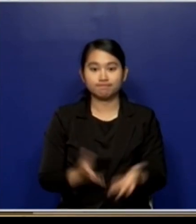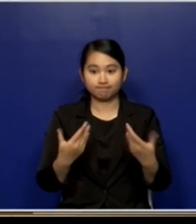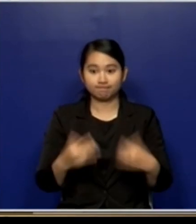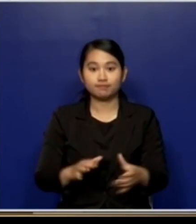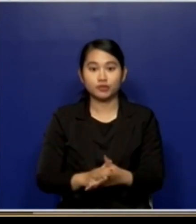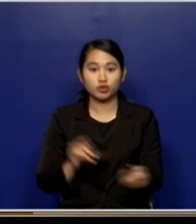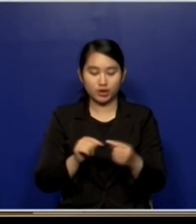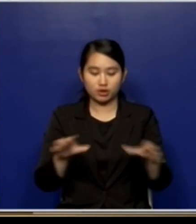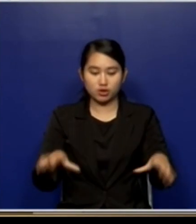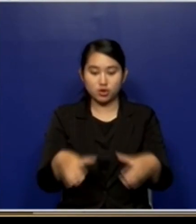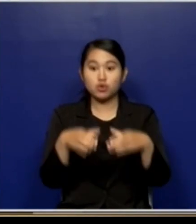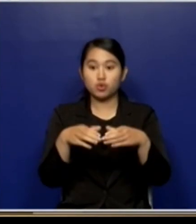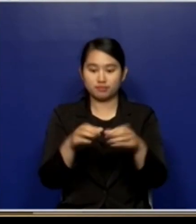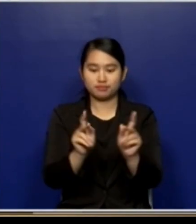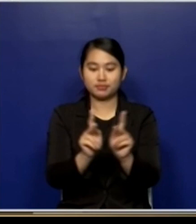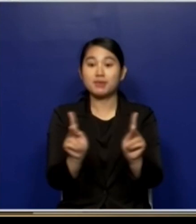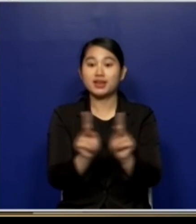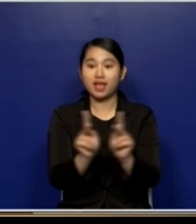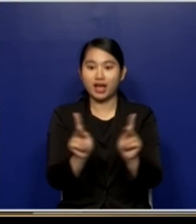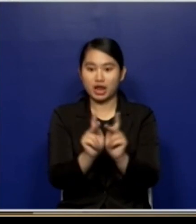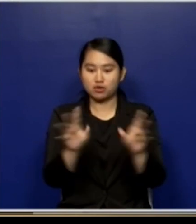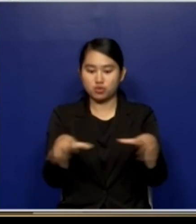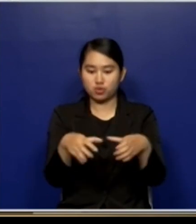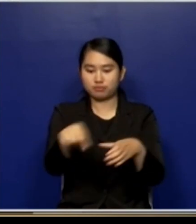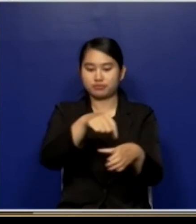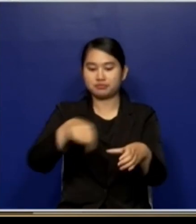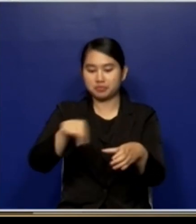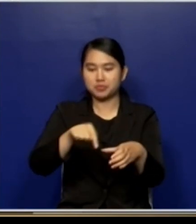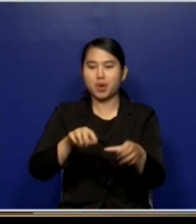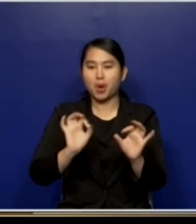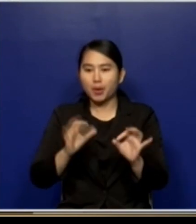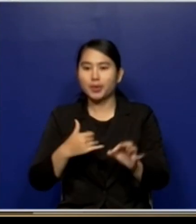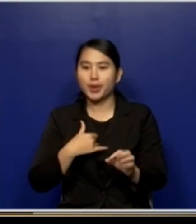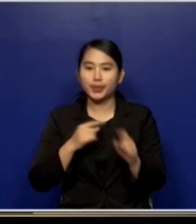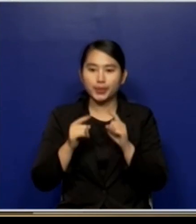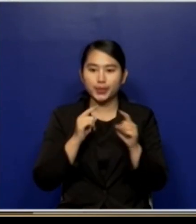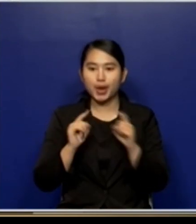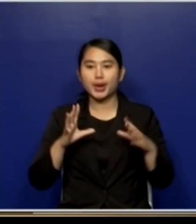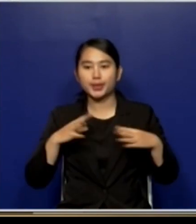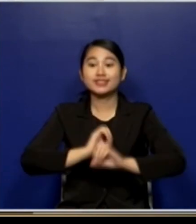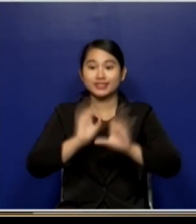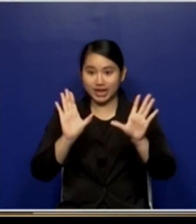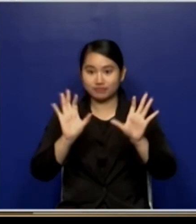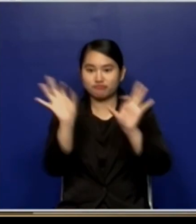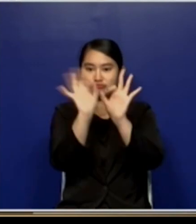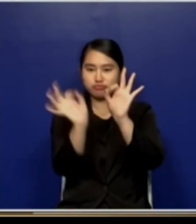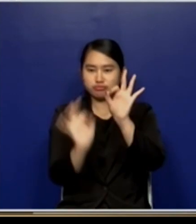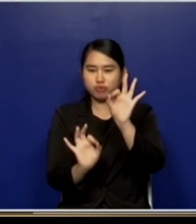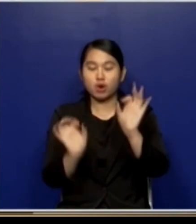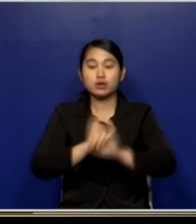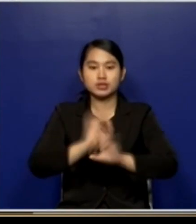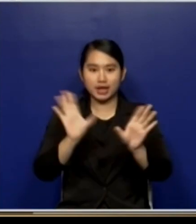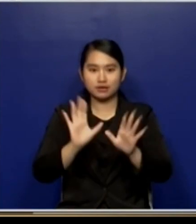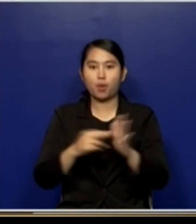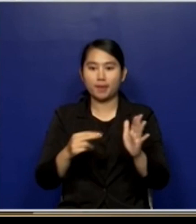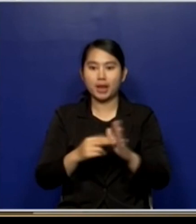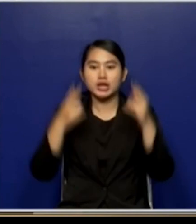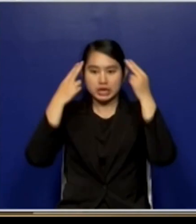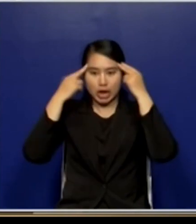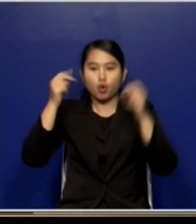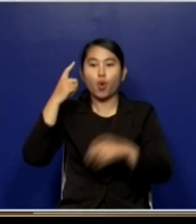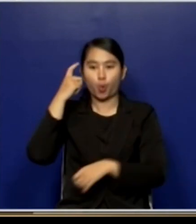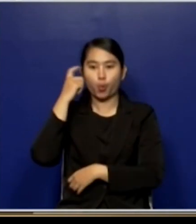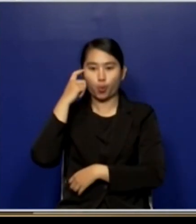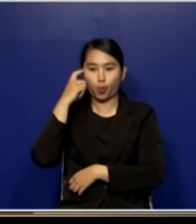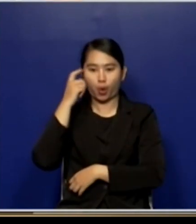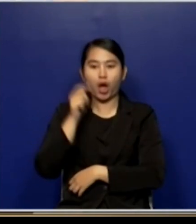สมาธิการขึ้นมาเพื่อจะประนีประนอมยอมความกับบริษัทคิงเกตนายกมนตรีรู้เห็นเป็นใจ